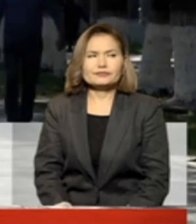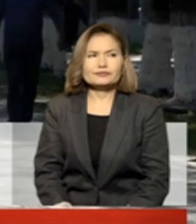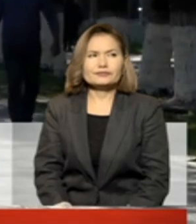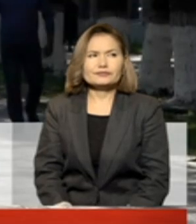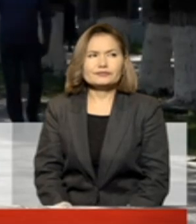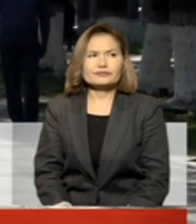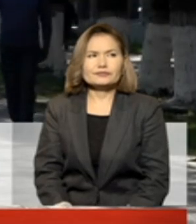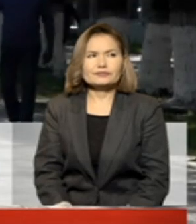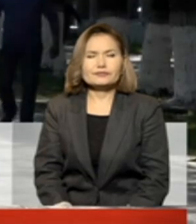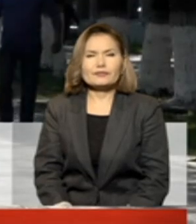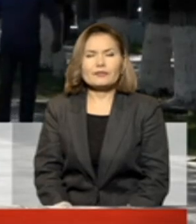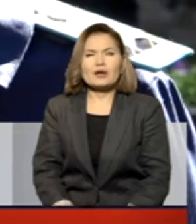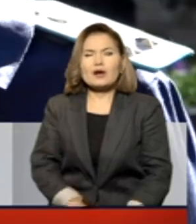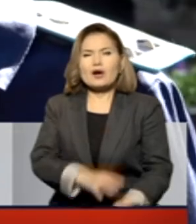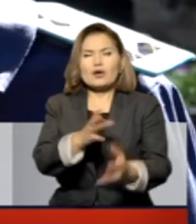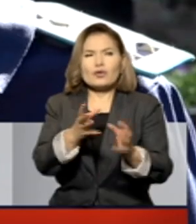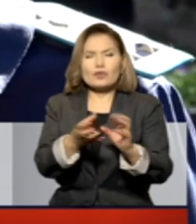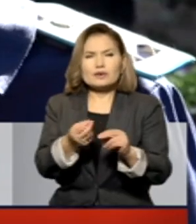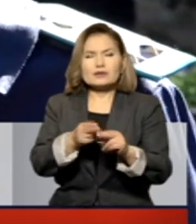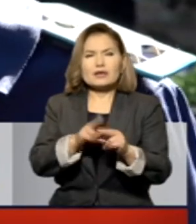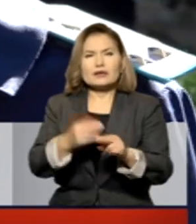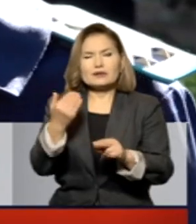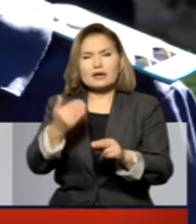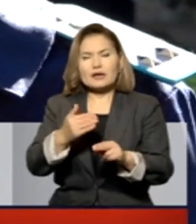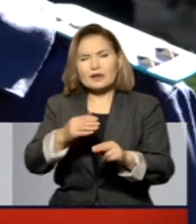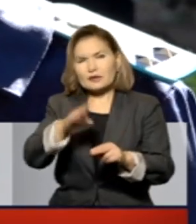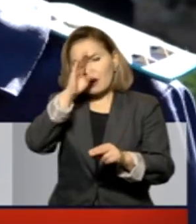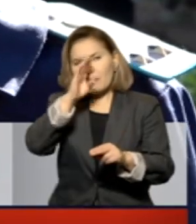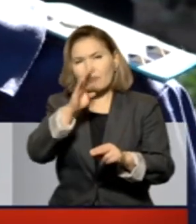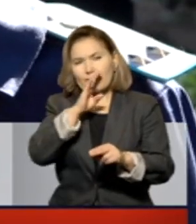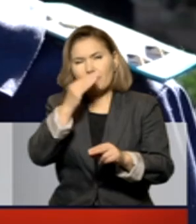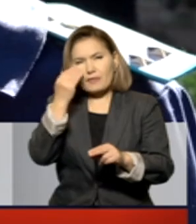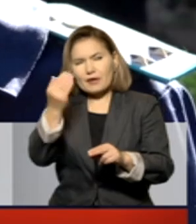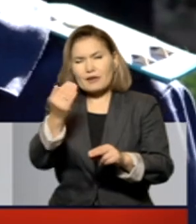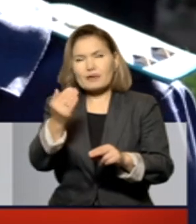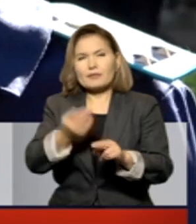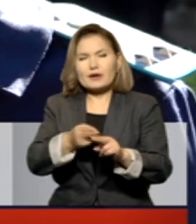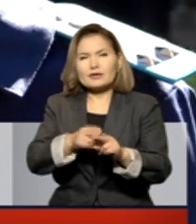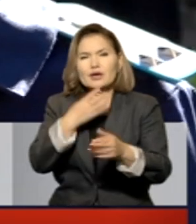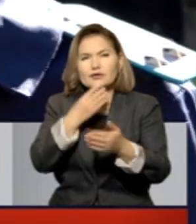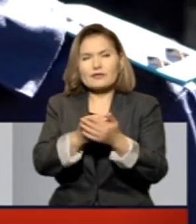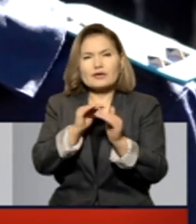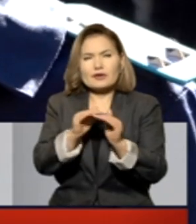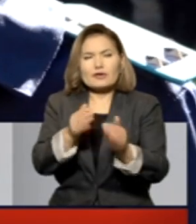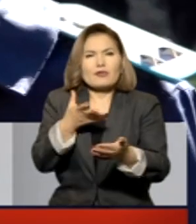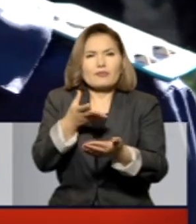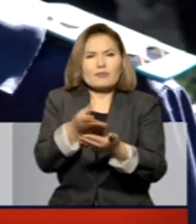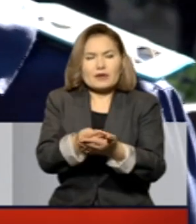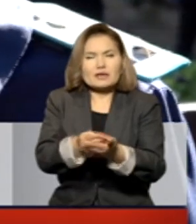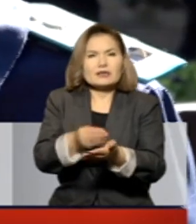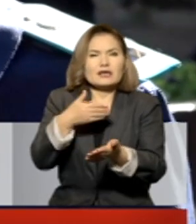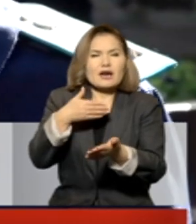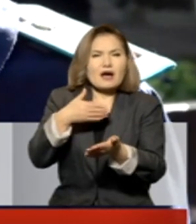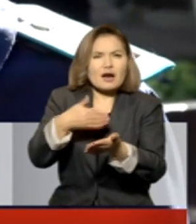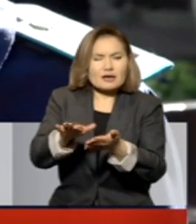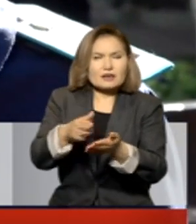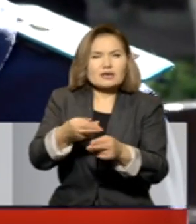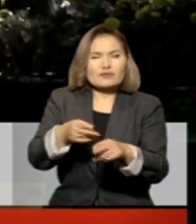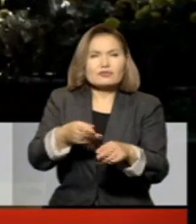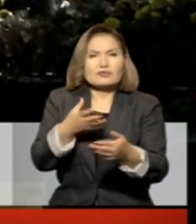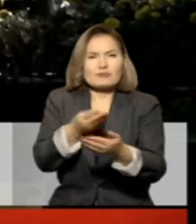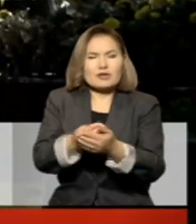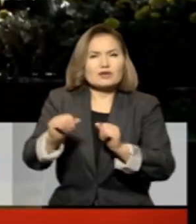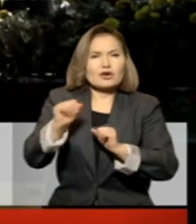Борышкерлердің букмекерлік кеңселердегі операцияларының жалпы сумасы 56 миллион теңге құрады. Аталған фактілер